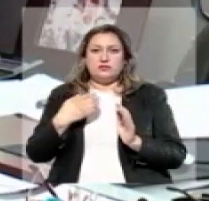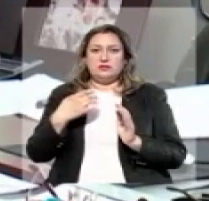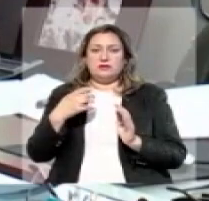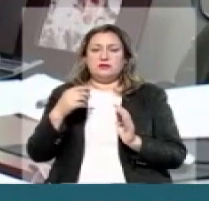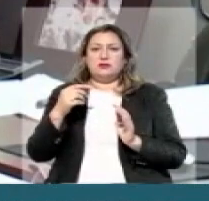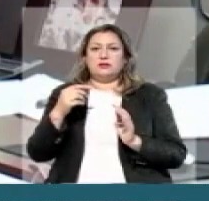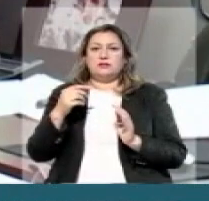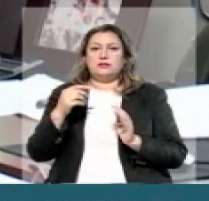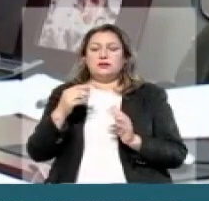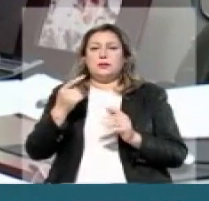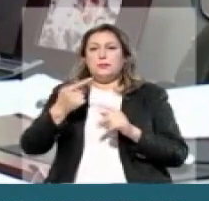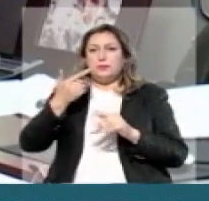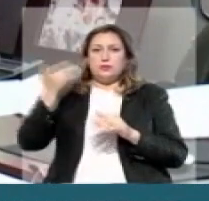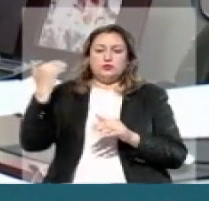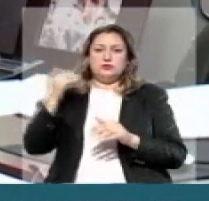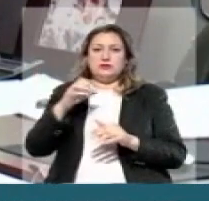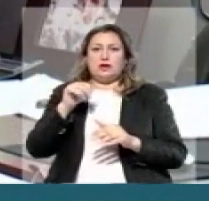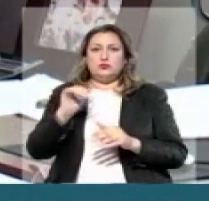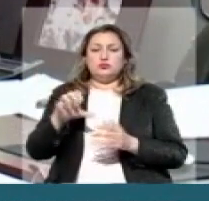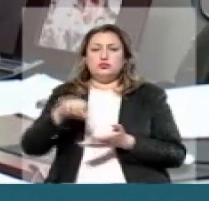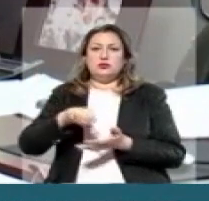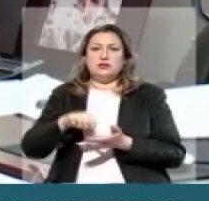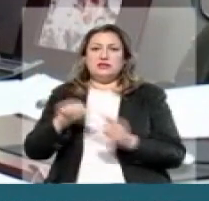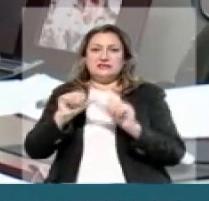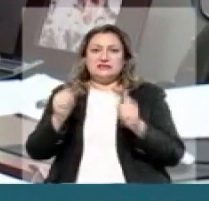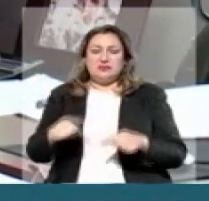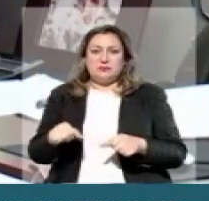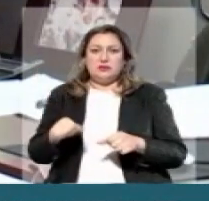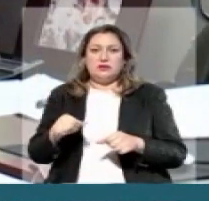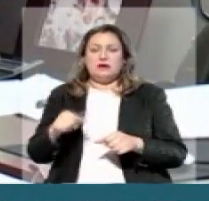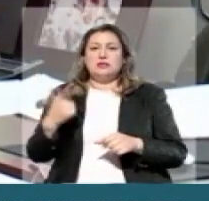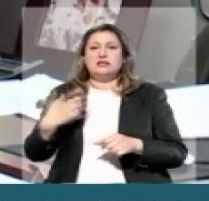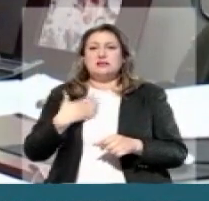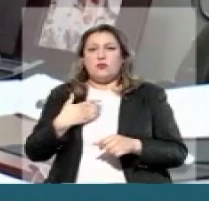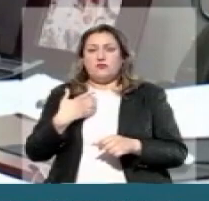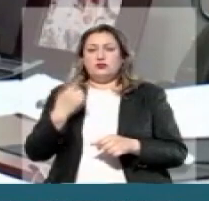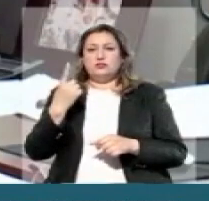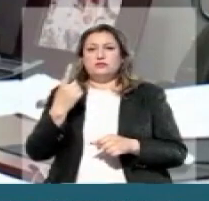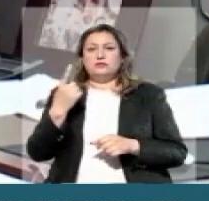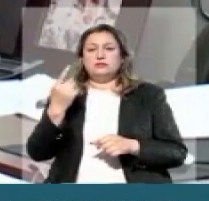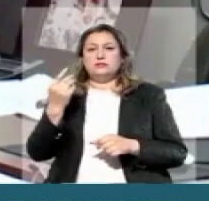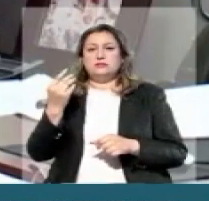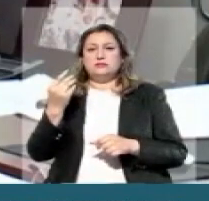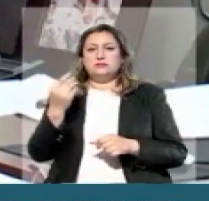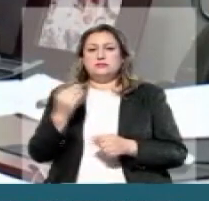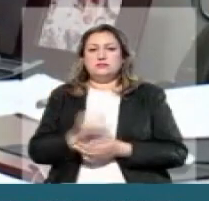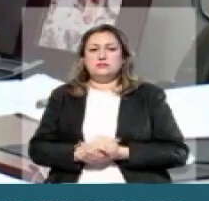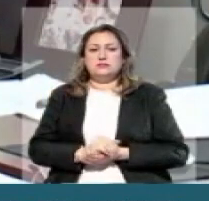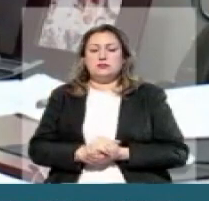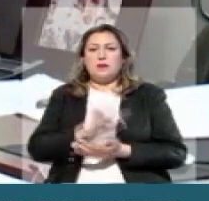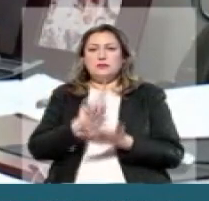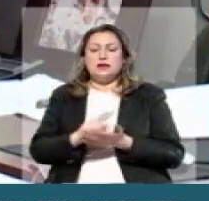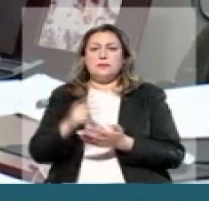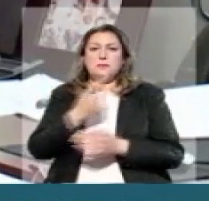қатысушының алдыңғы мәртебесі тұрғысынан сақтандырылмағандардың 69% мүлде жарна төлемегені анықталды. Қазір